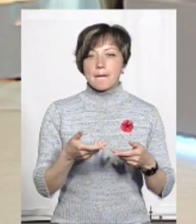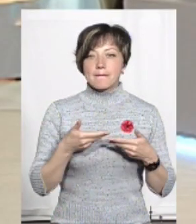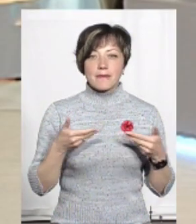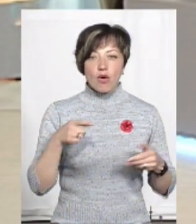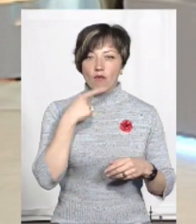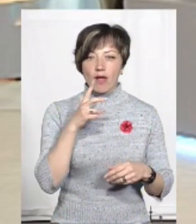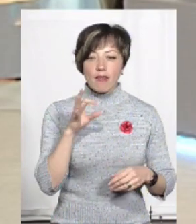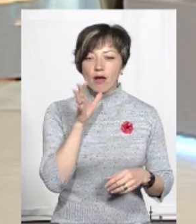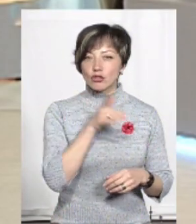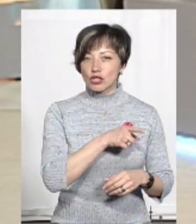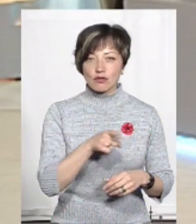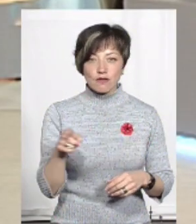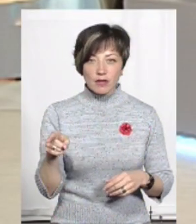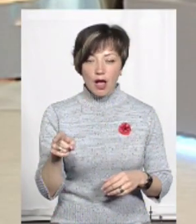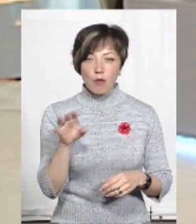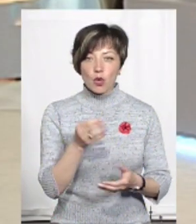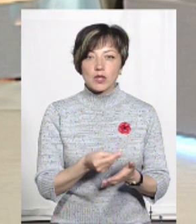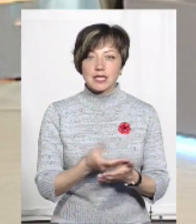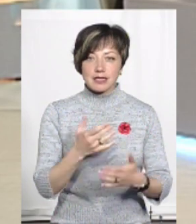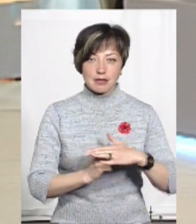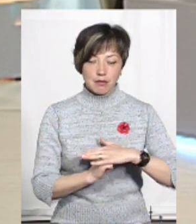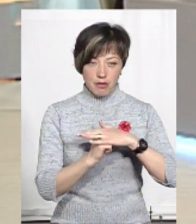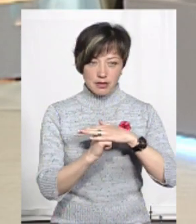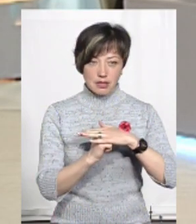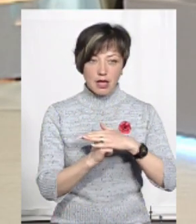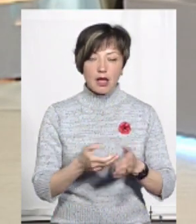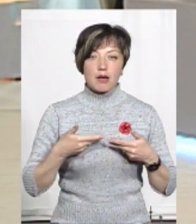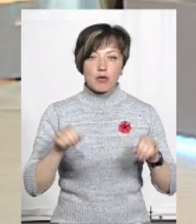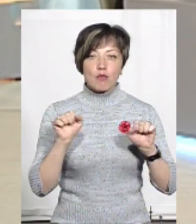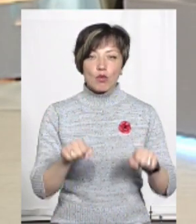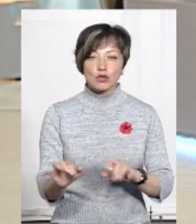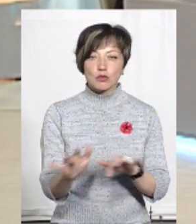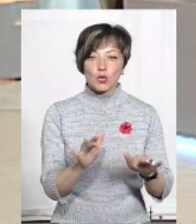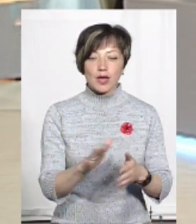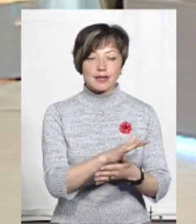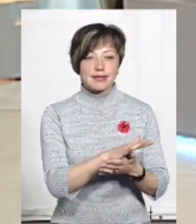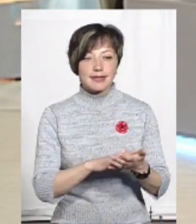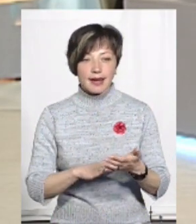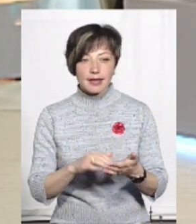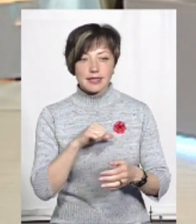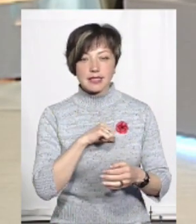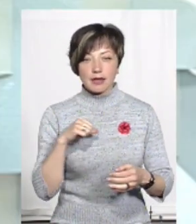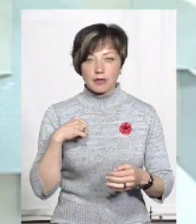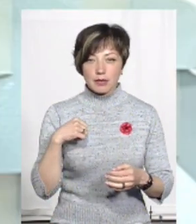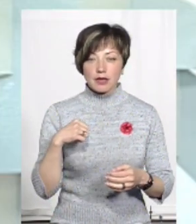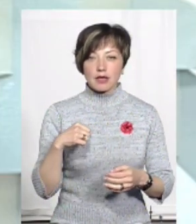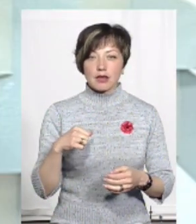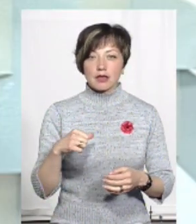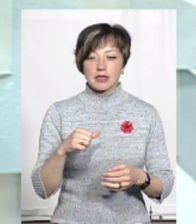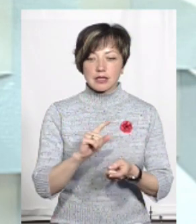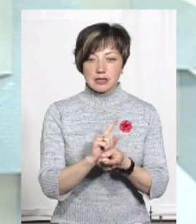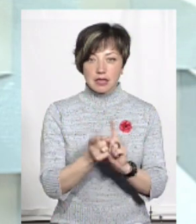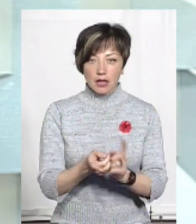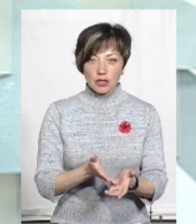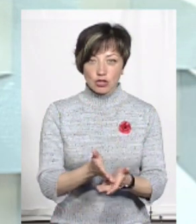не про часові рамки, мова йде про ціннісний базис. Так. Ми можемо рухатися тільки далі і самі стати